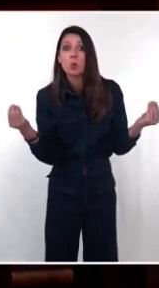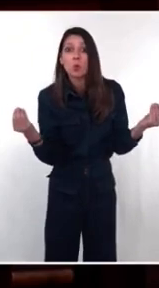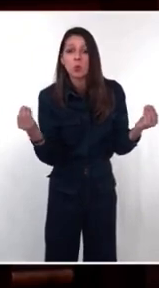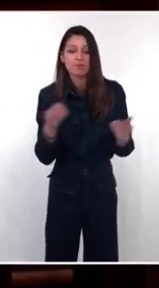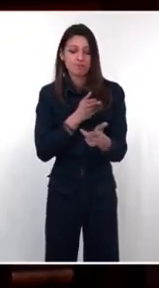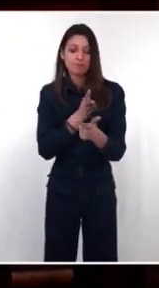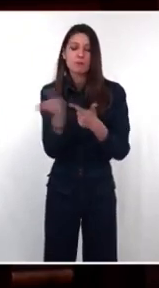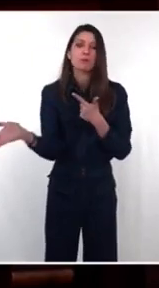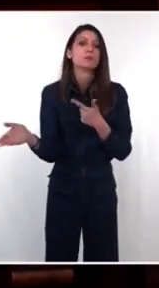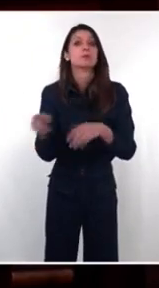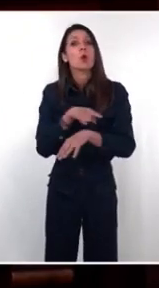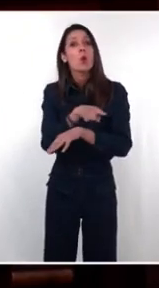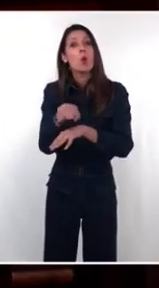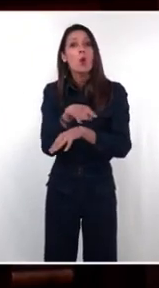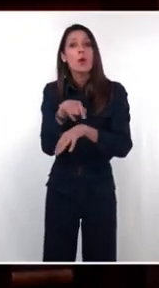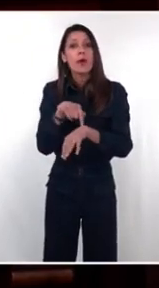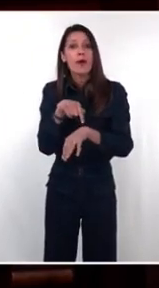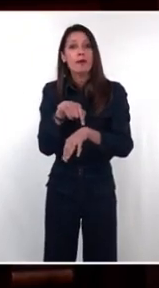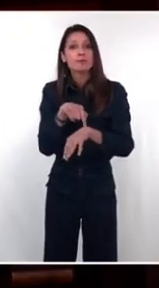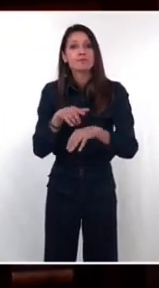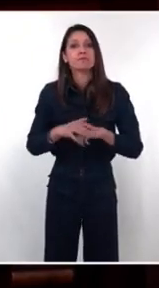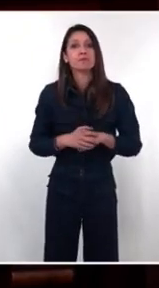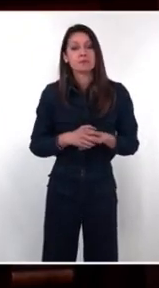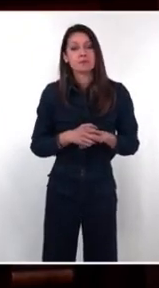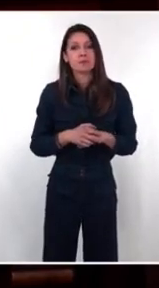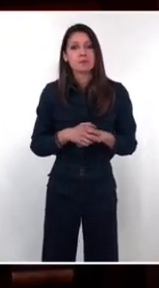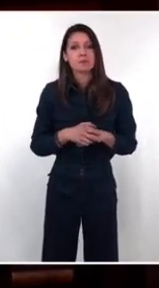REV, puisqu'il en est question dans cette délibération,